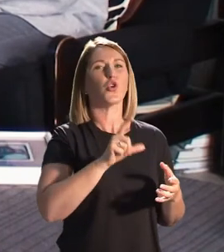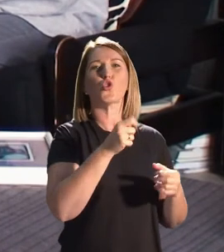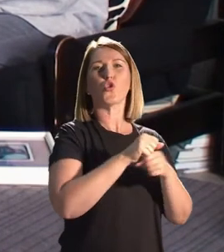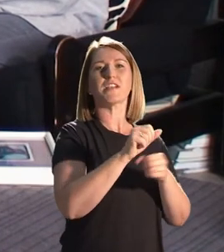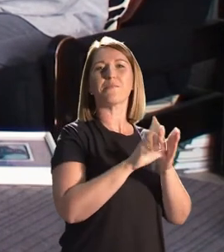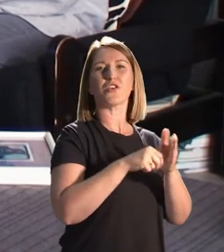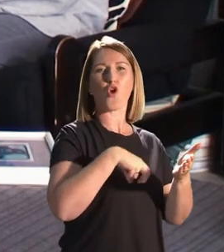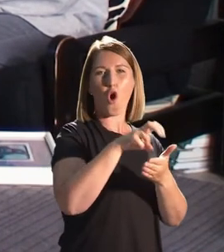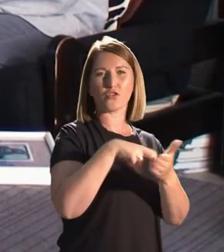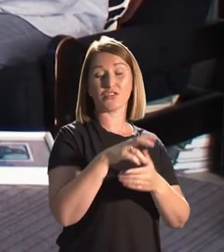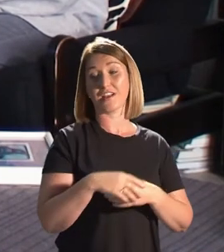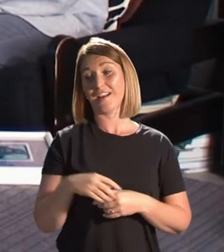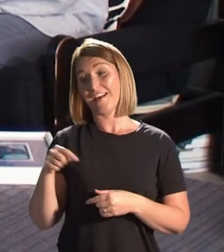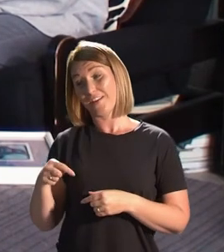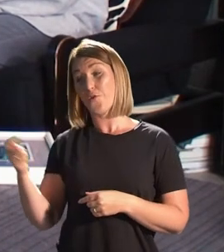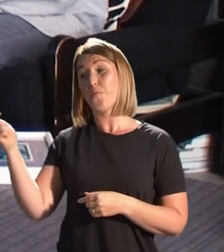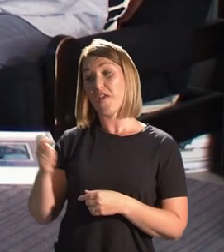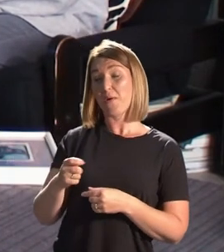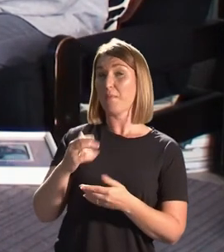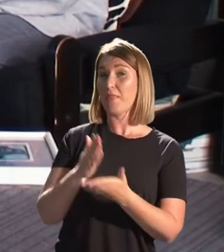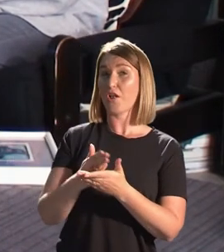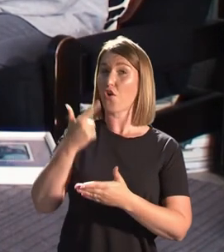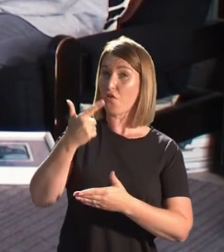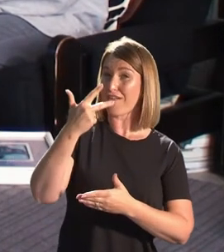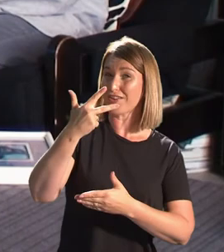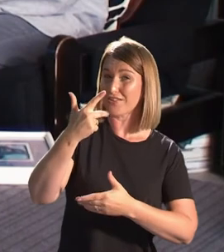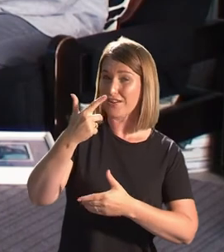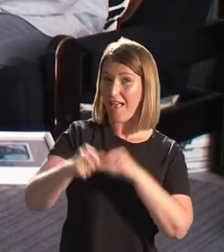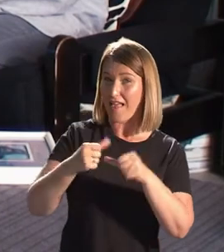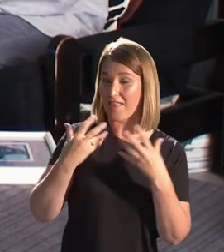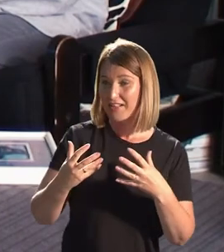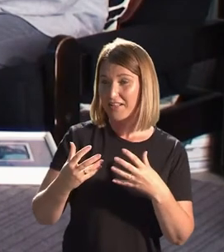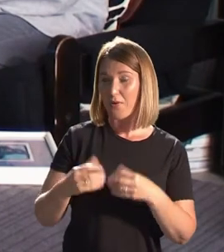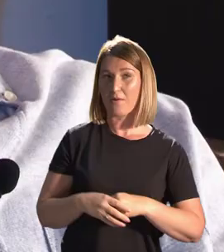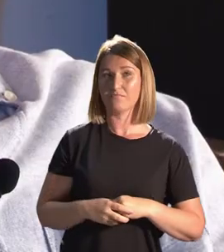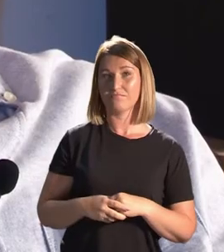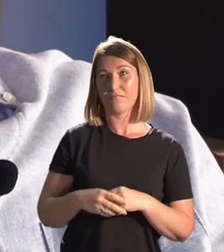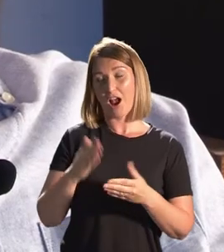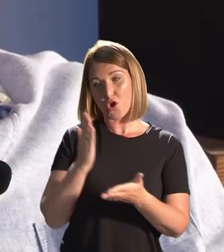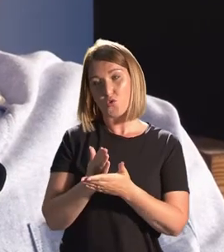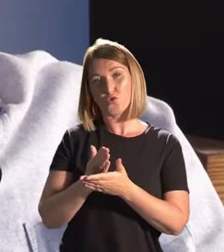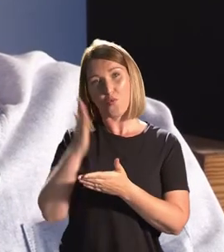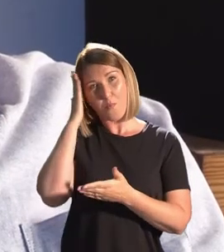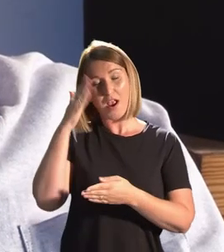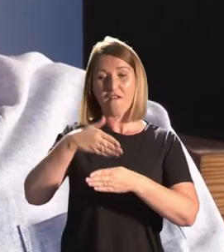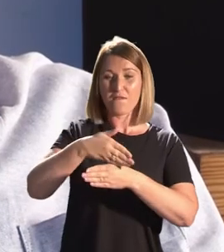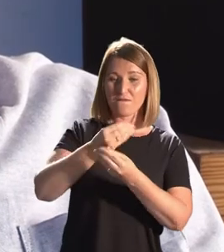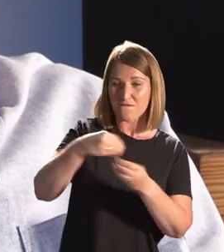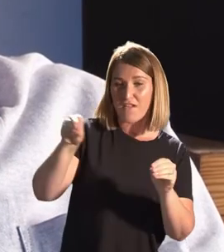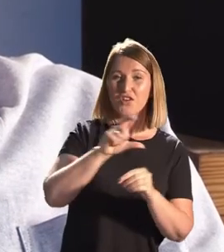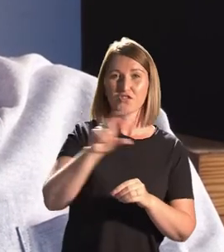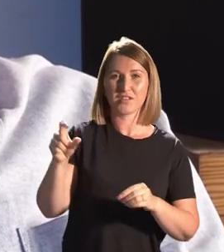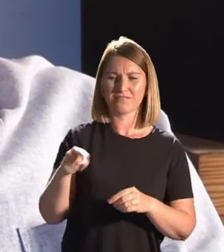Do chodzieży przyjechałem na 2-3 lata, a już mieszkam większość życia swojego. Nie chciałem właściwie wyjeżdżać